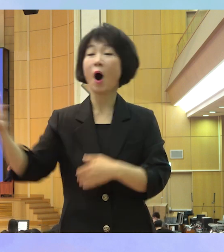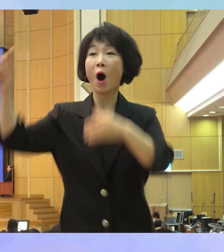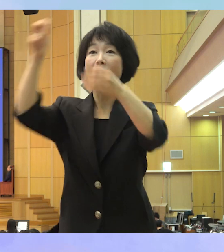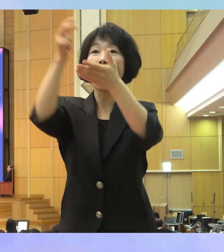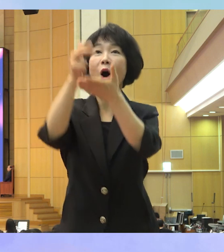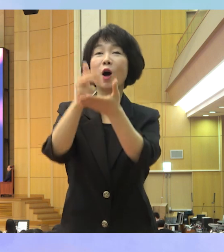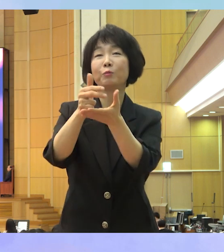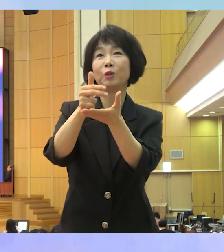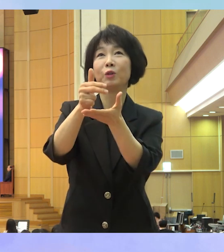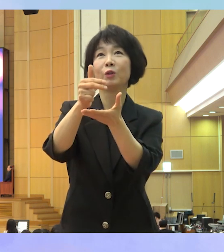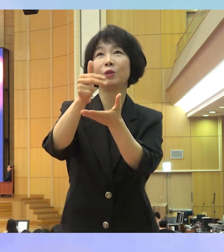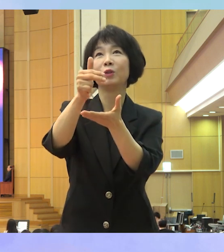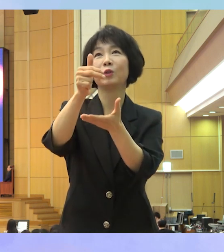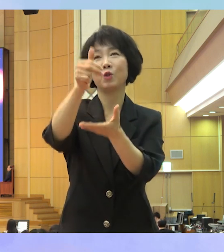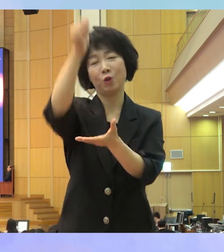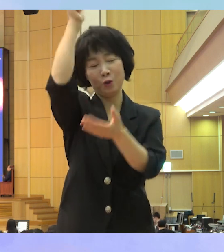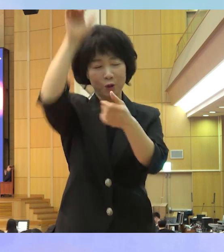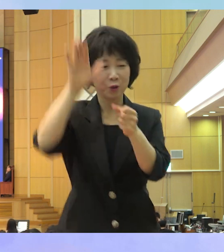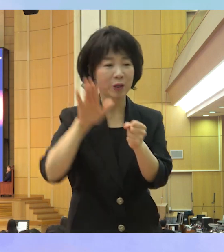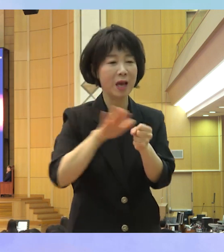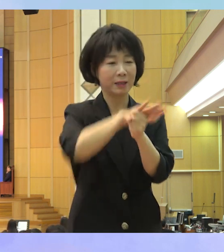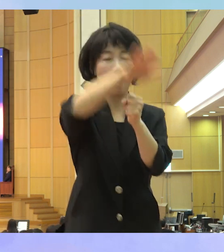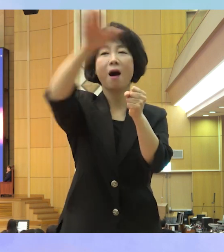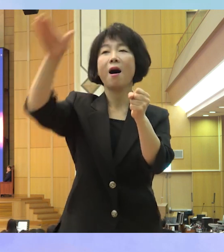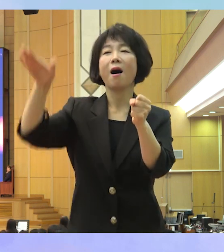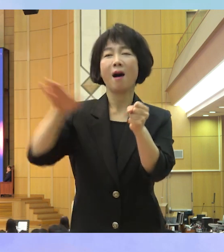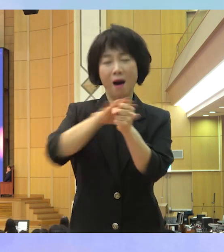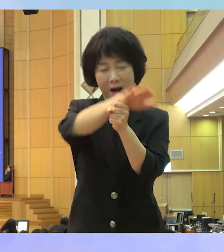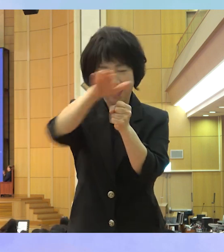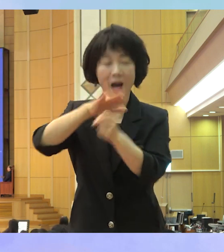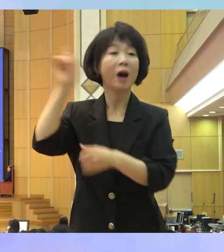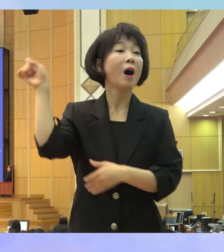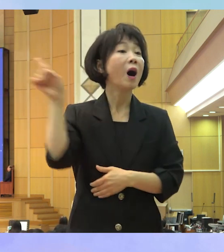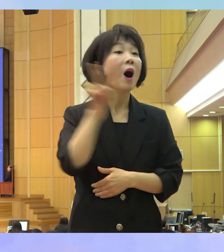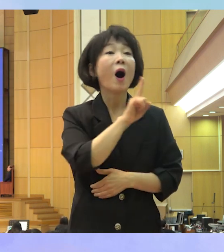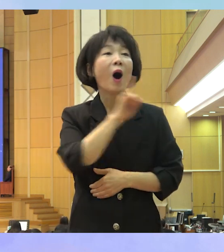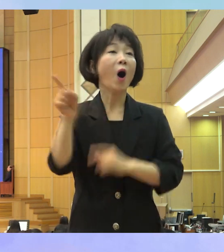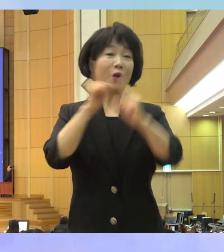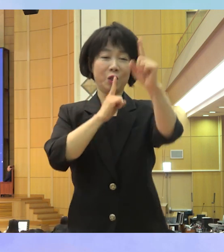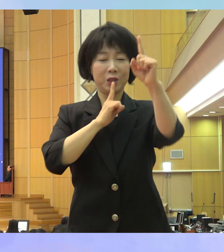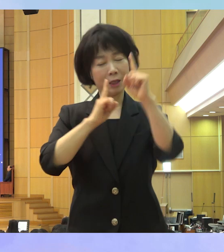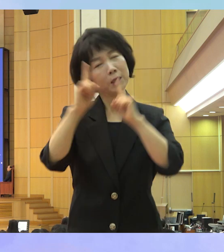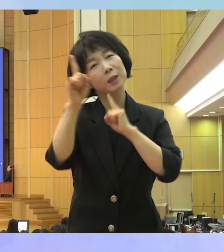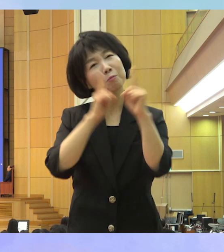한이 없는 주의 사랑